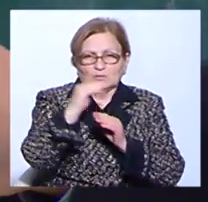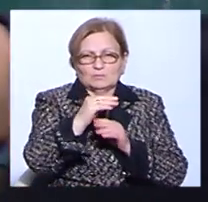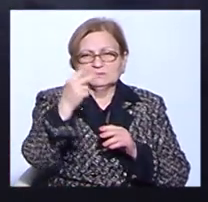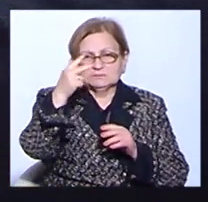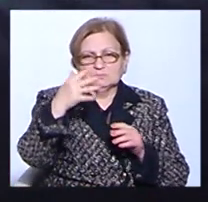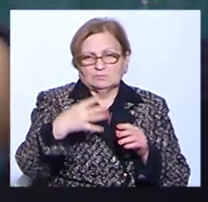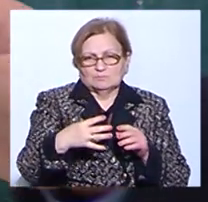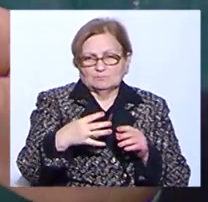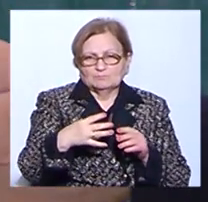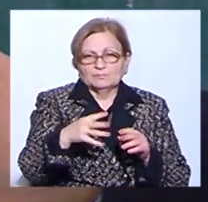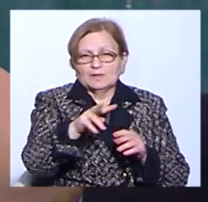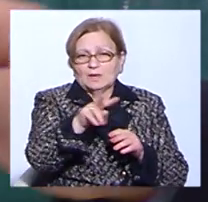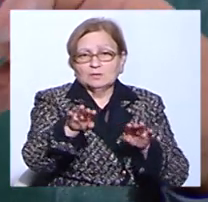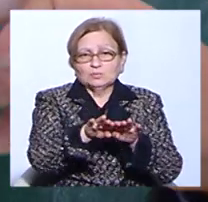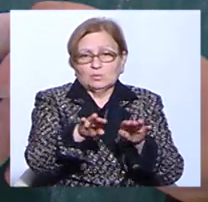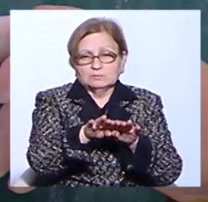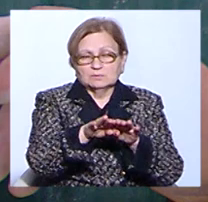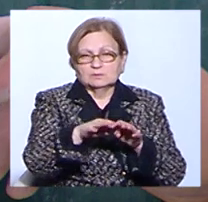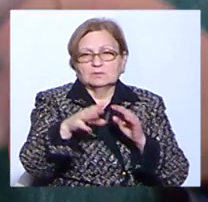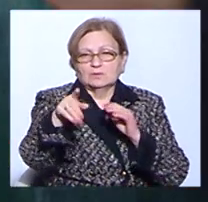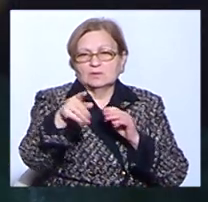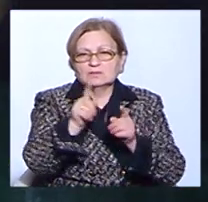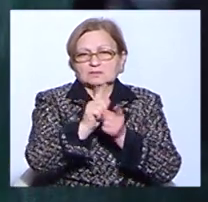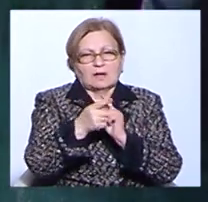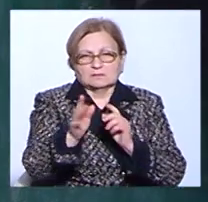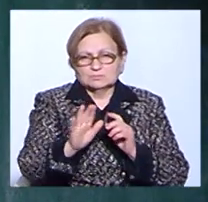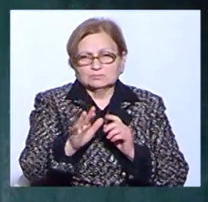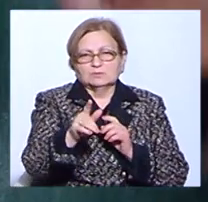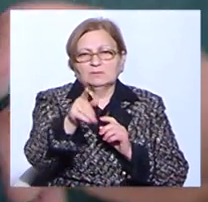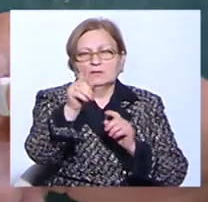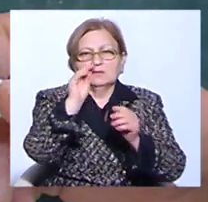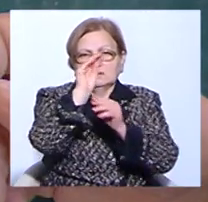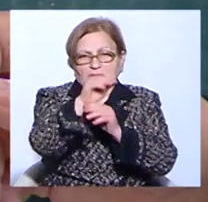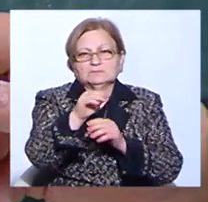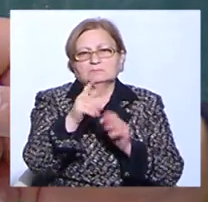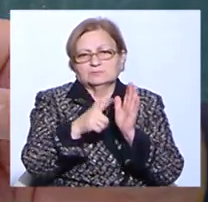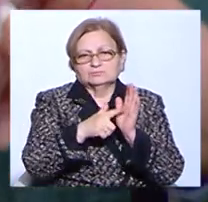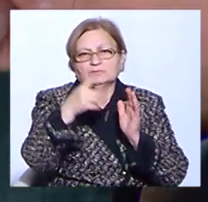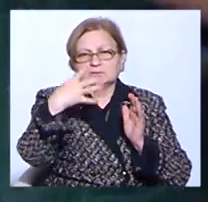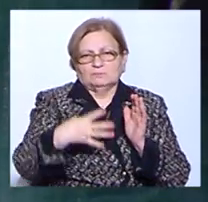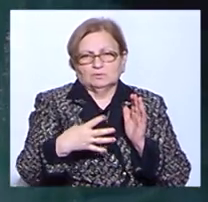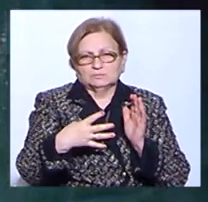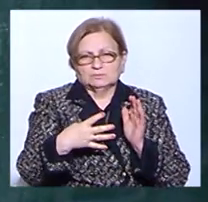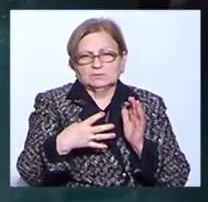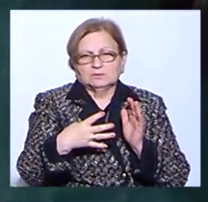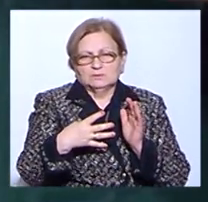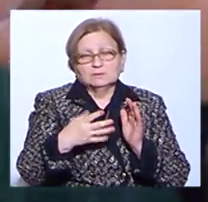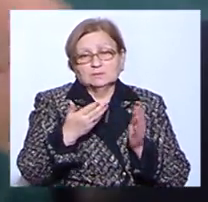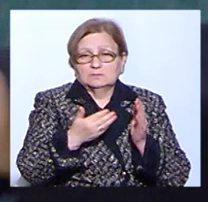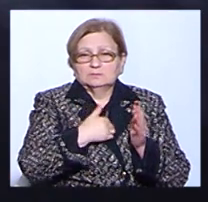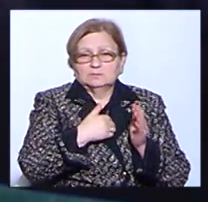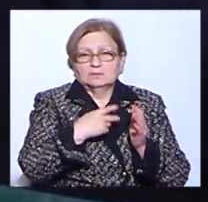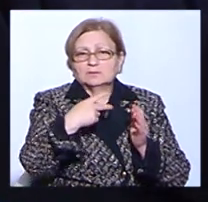მე-4-ი. ტოლმნიშვნელიანი წილადების დროს ნიშნელი უსვლელი მრიცხველები იმატება 7 მე-4-ი. დუგნებათ